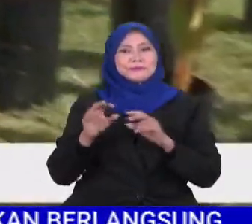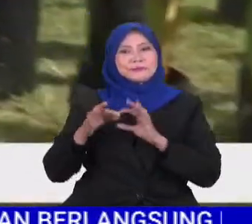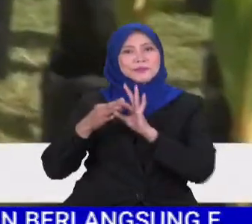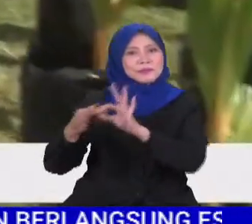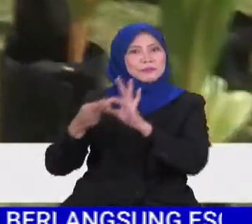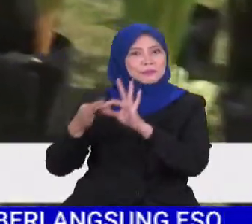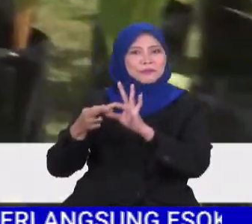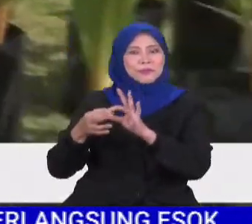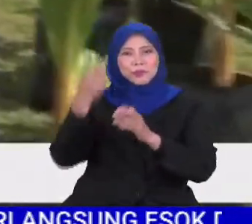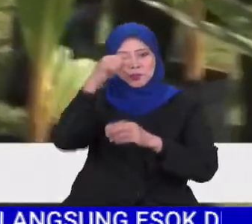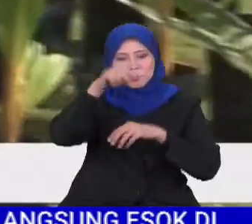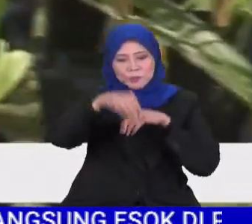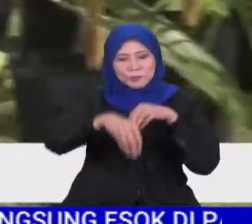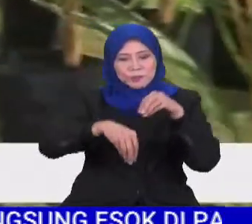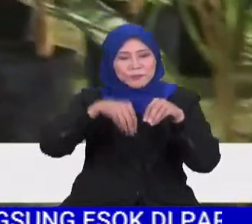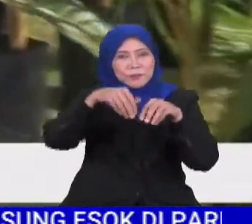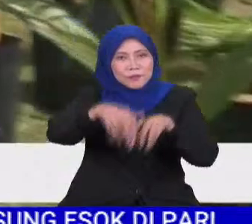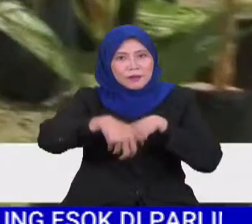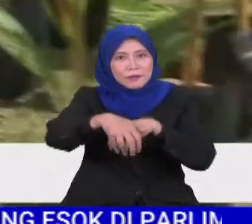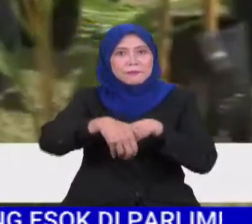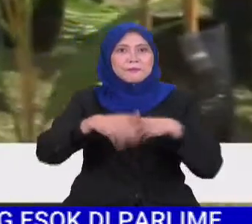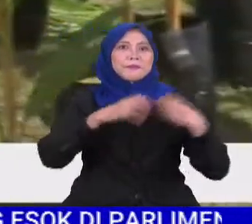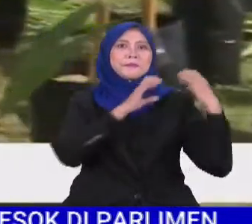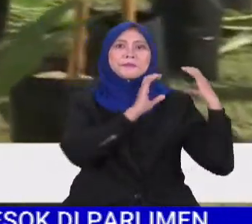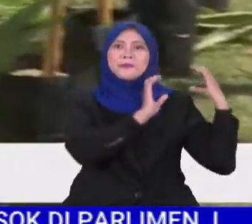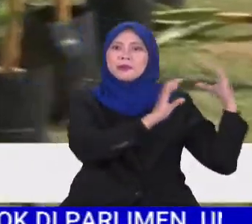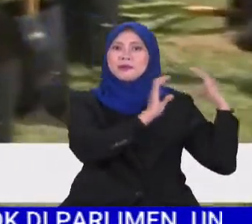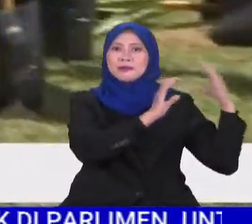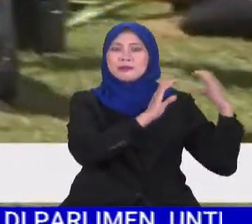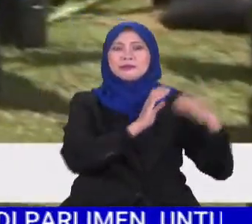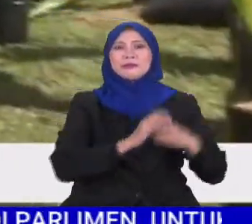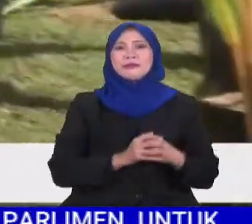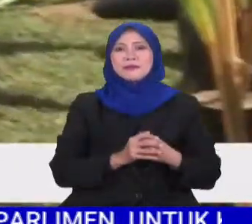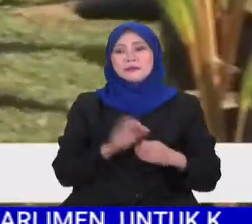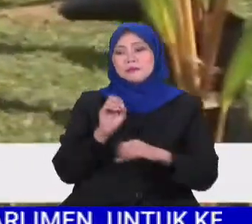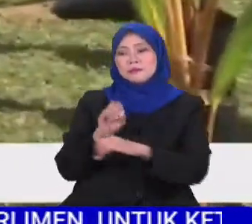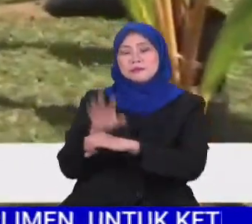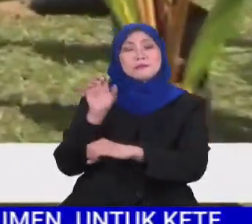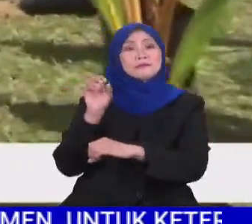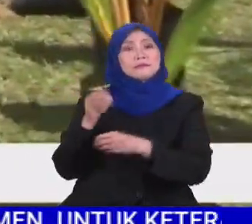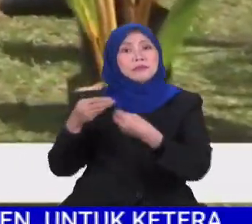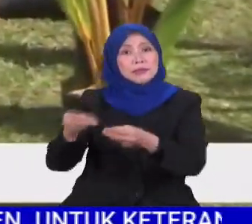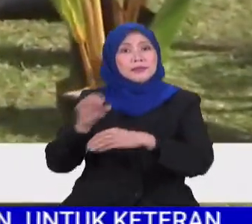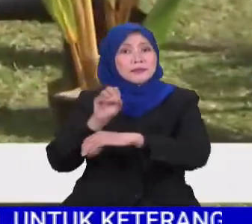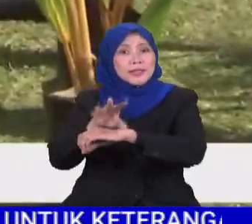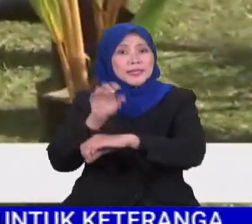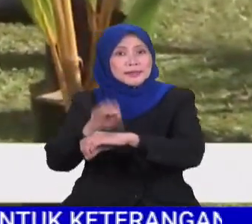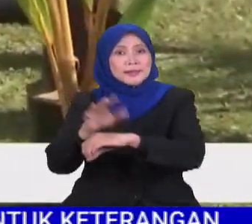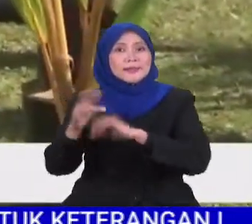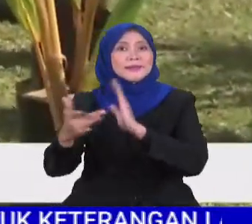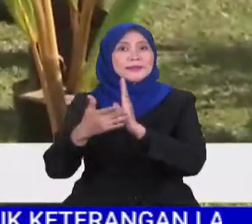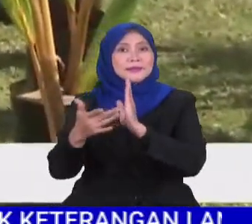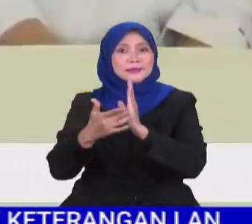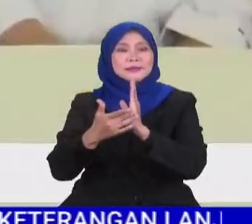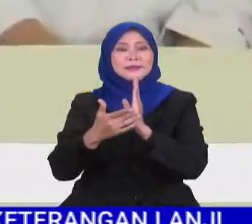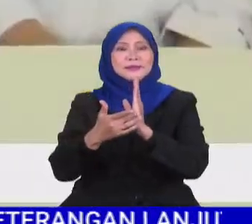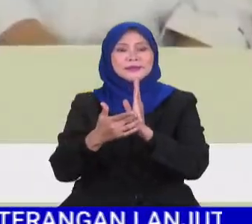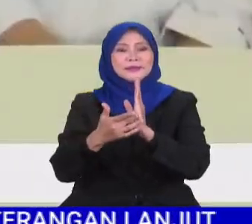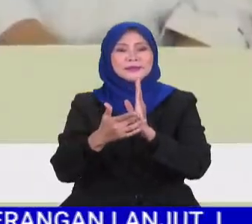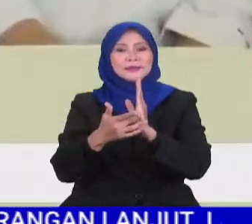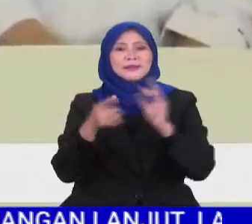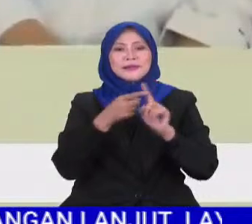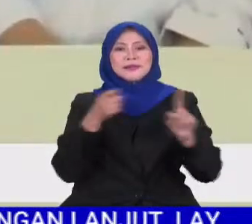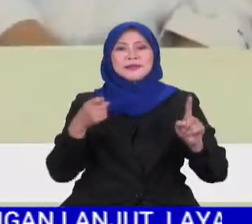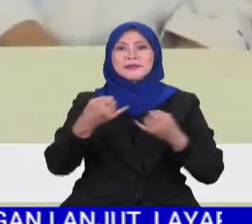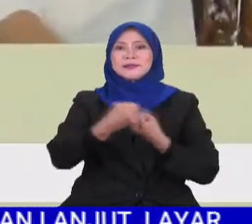juga untuk memanjangkan dan memberi nasihat teknikal daripada